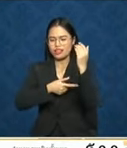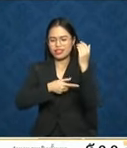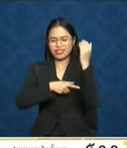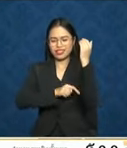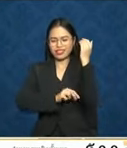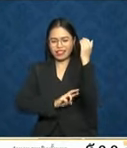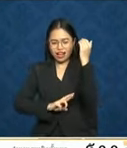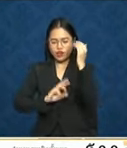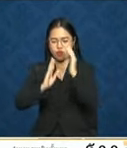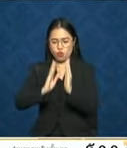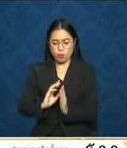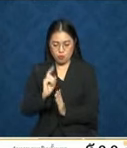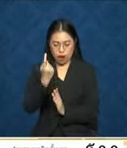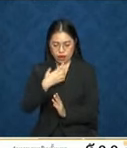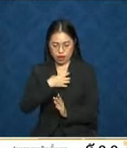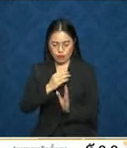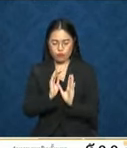ง